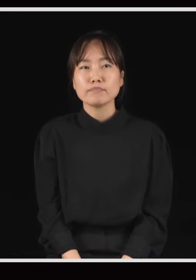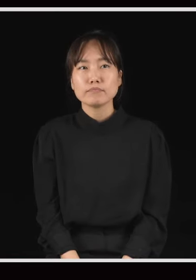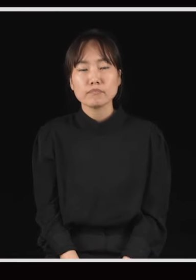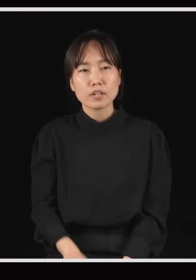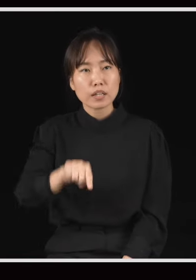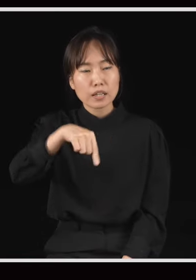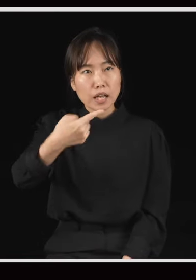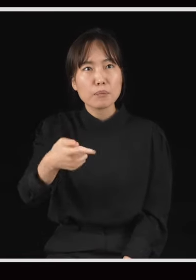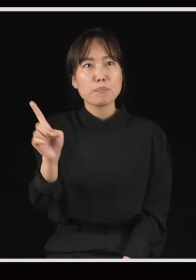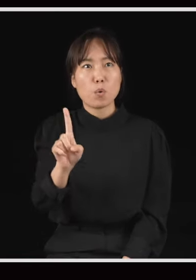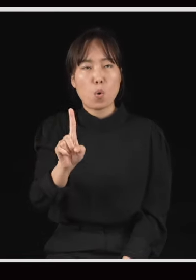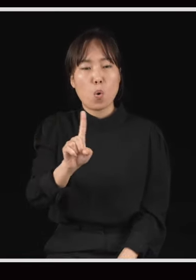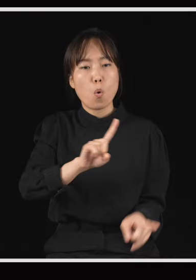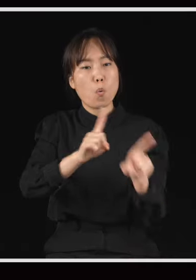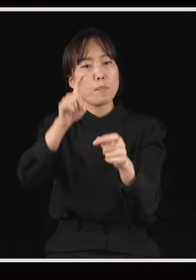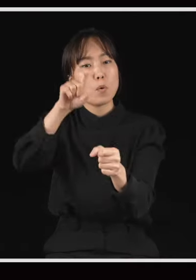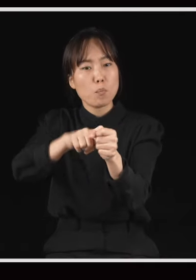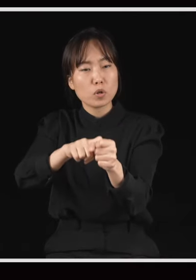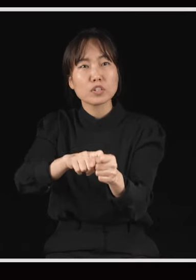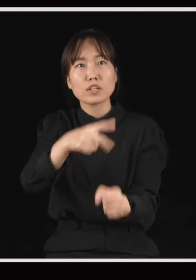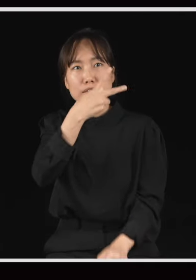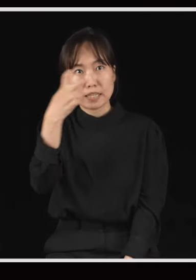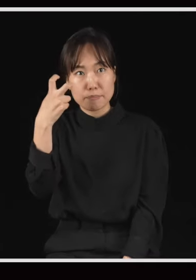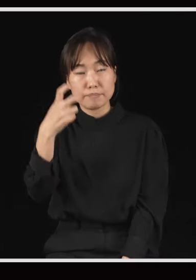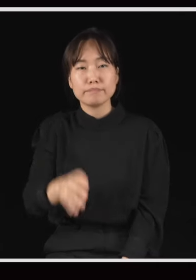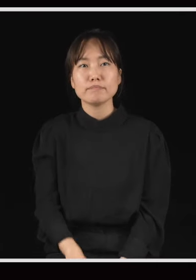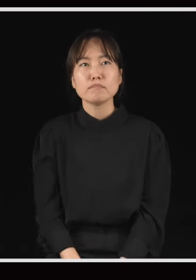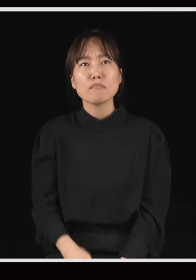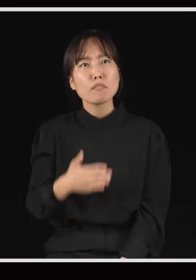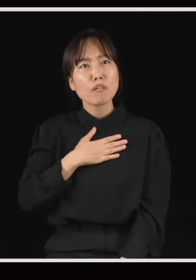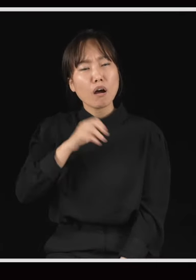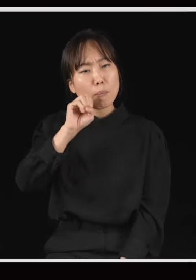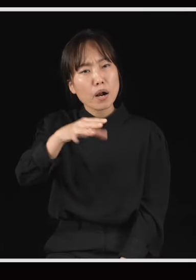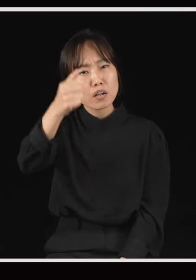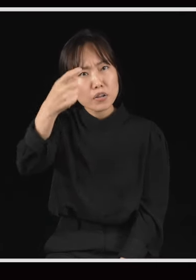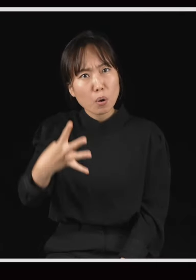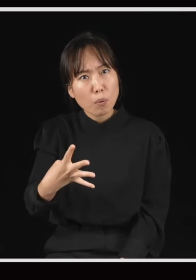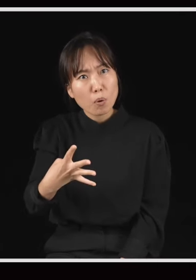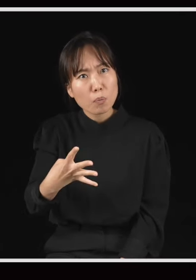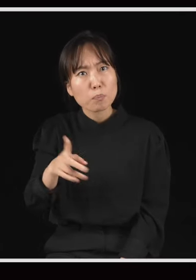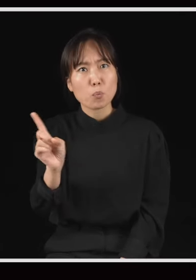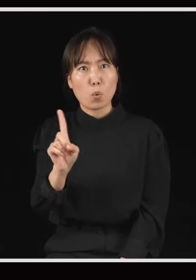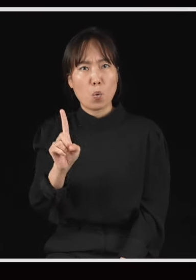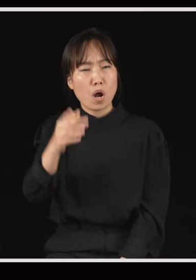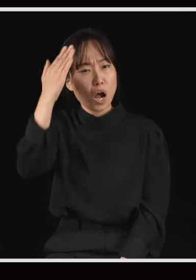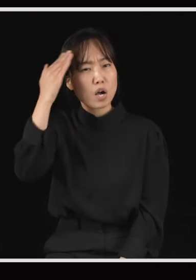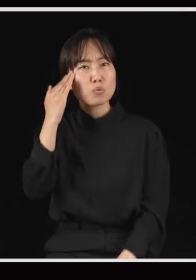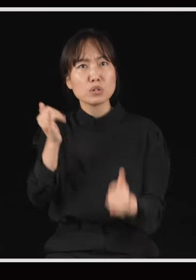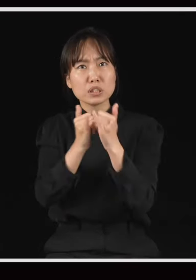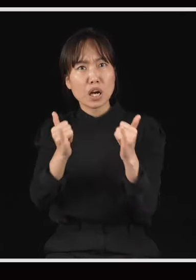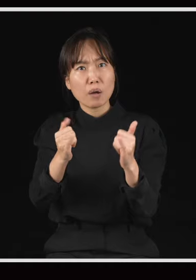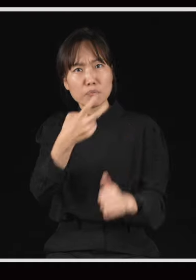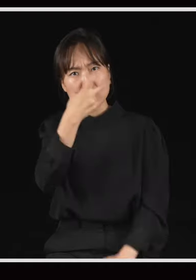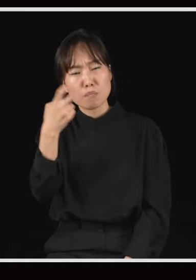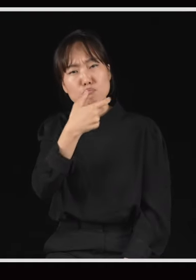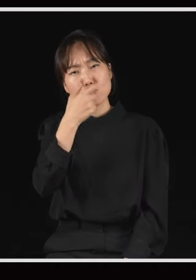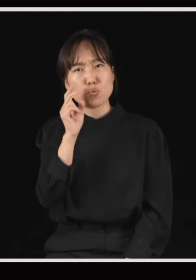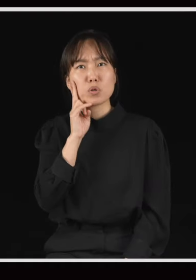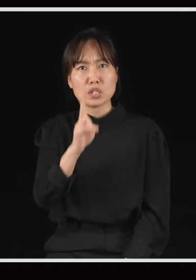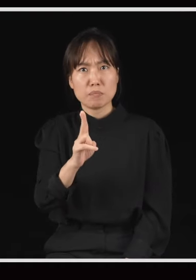자, 회복 수면입니다. 제가 여러 루트를 통해서 말씀을 많이 드렸지만 우리나라 사람들은 잠을 정말 안 잡니다. 잠 시간을 굉장히